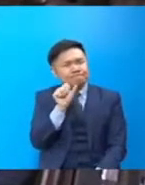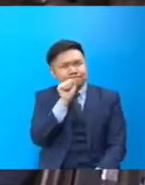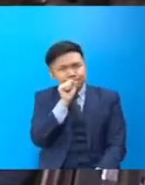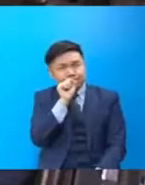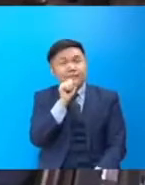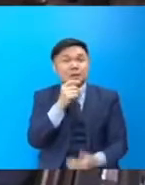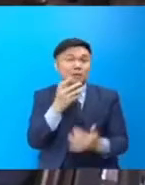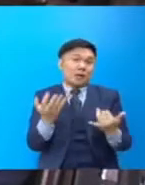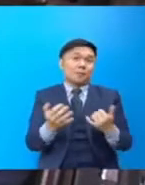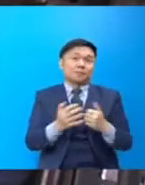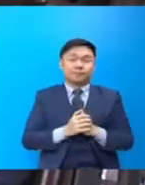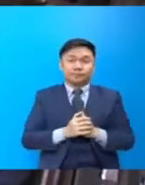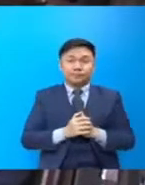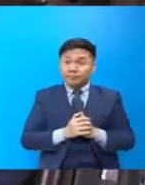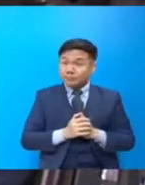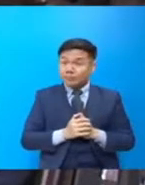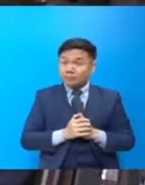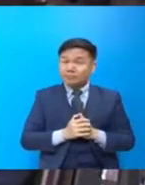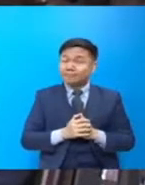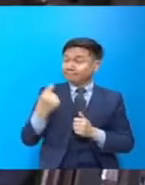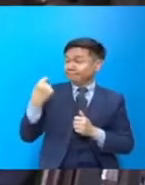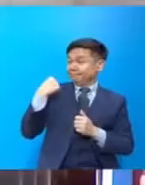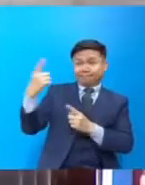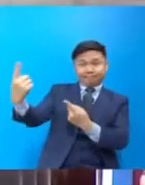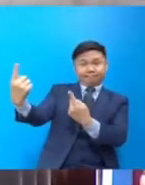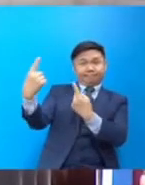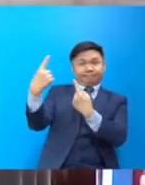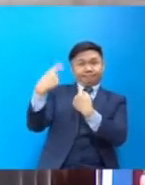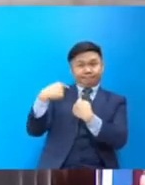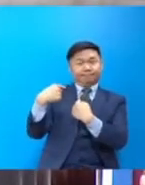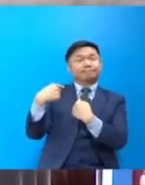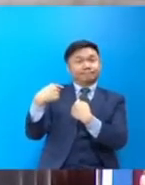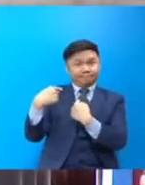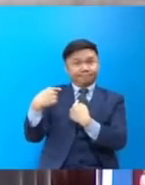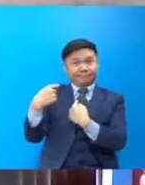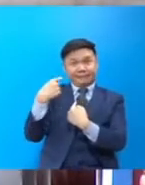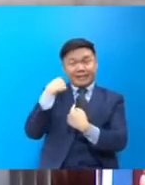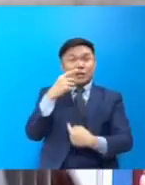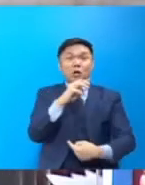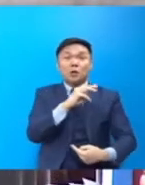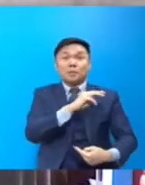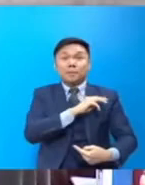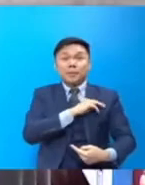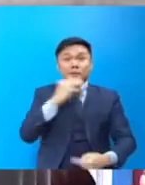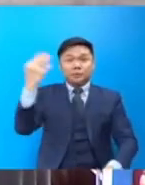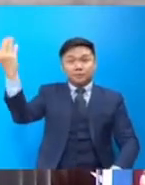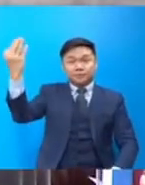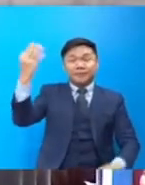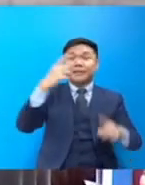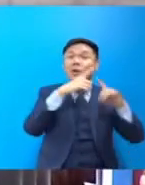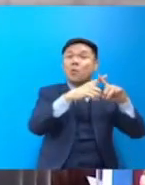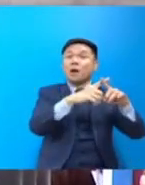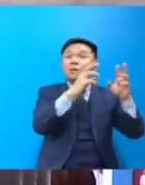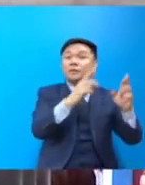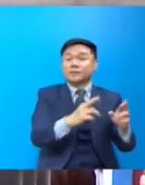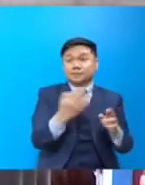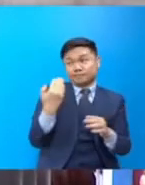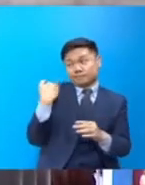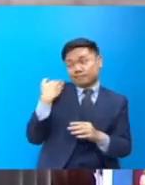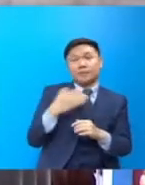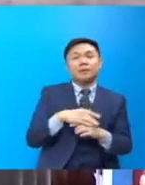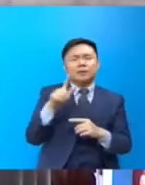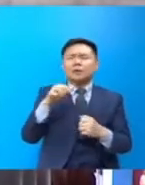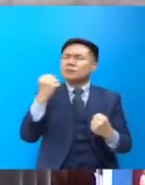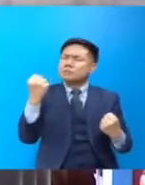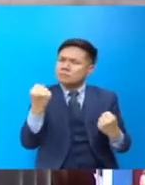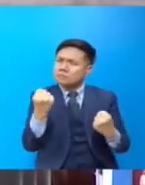berdasarkan kepada jawaban yang diberikan oleh menteri dalam sesi pembahasan dewan rakyat yang lalu saya